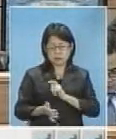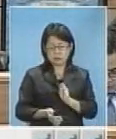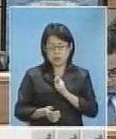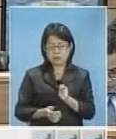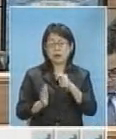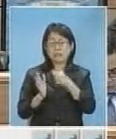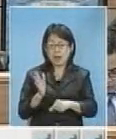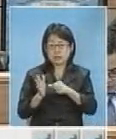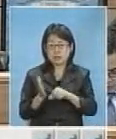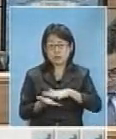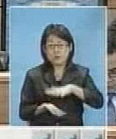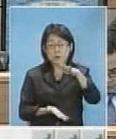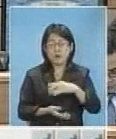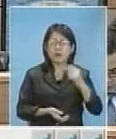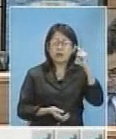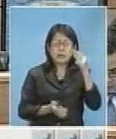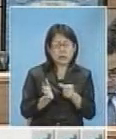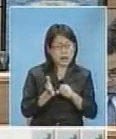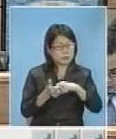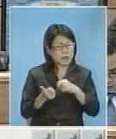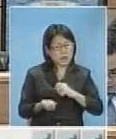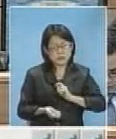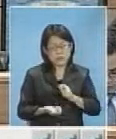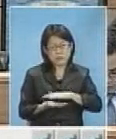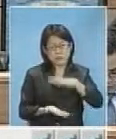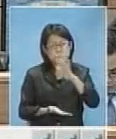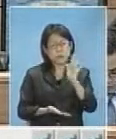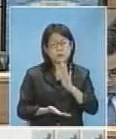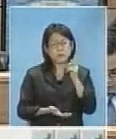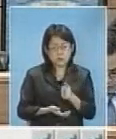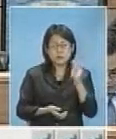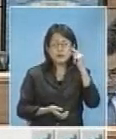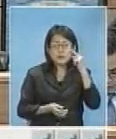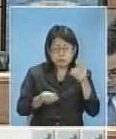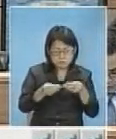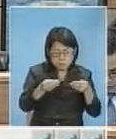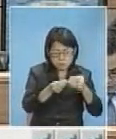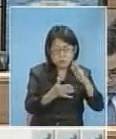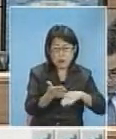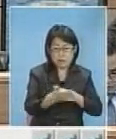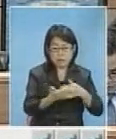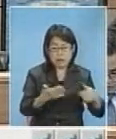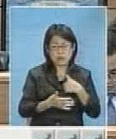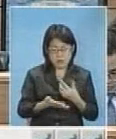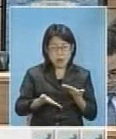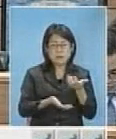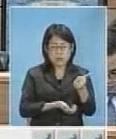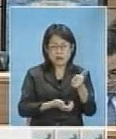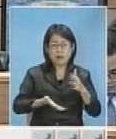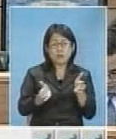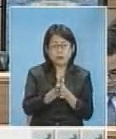ธีในการแก้ไขก็ควรที่จะช่วยกันคิดและพวกผมก็พร้อมที่จะช่วยกับรัฐบาลใน